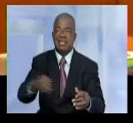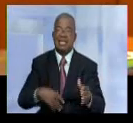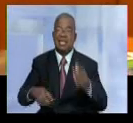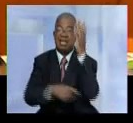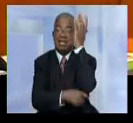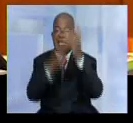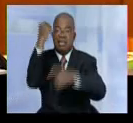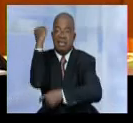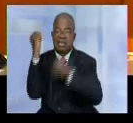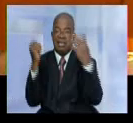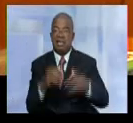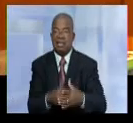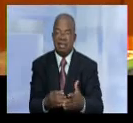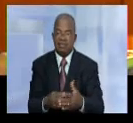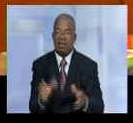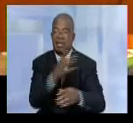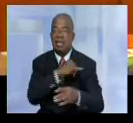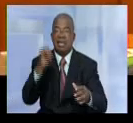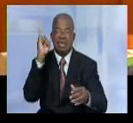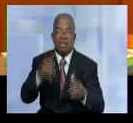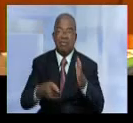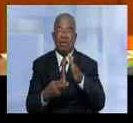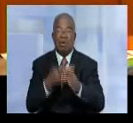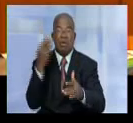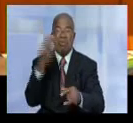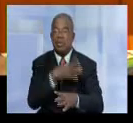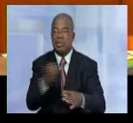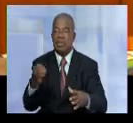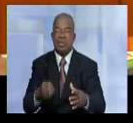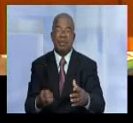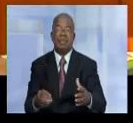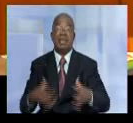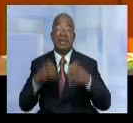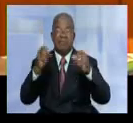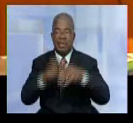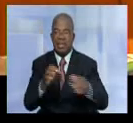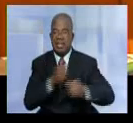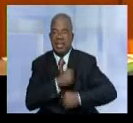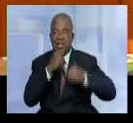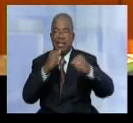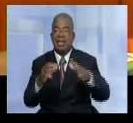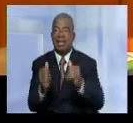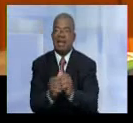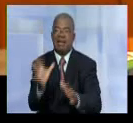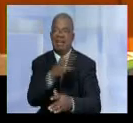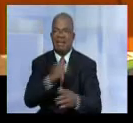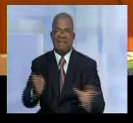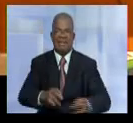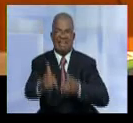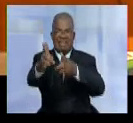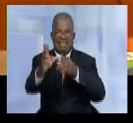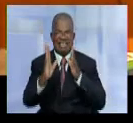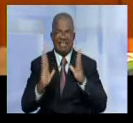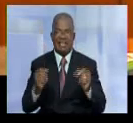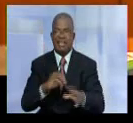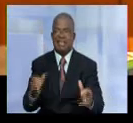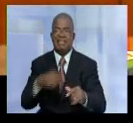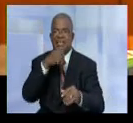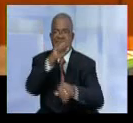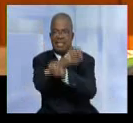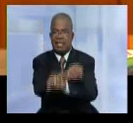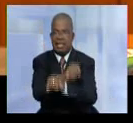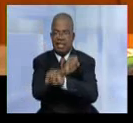les actions de concertation et de sensibilisation avec les dozos qui doivent se